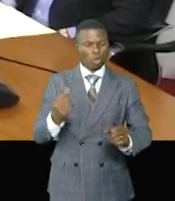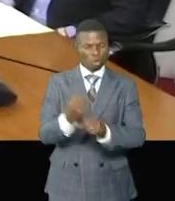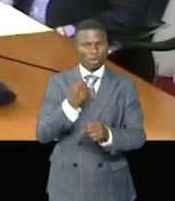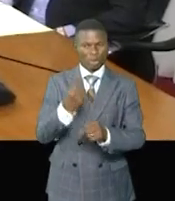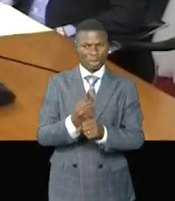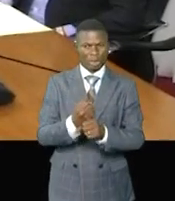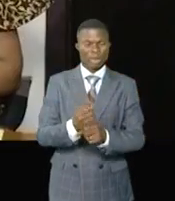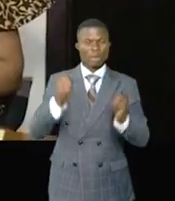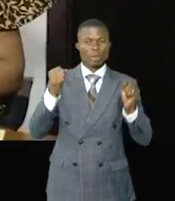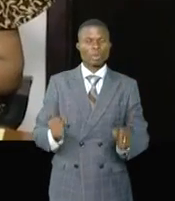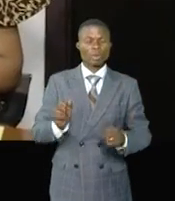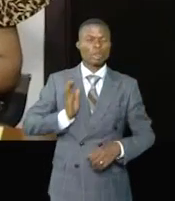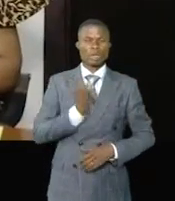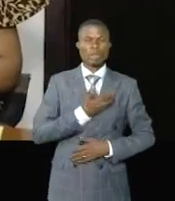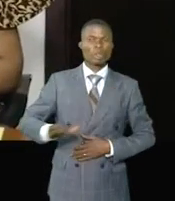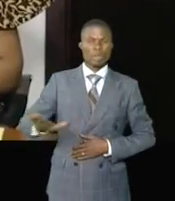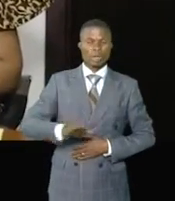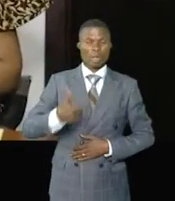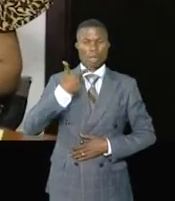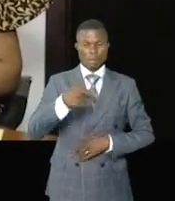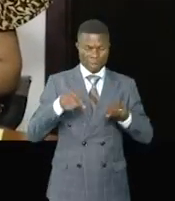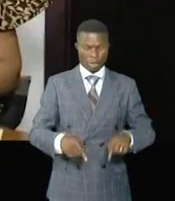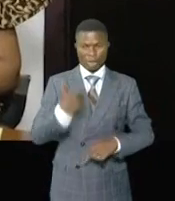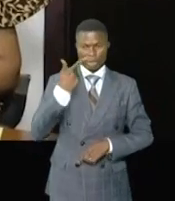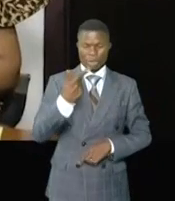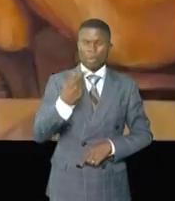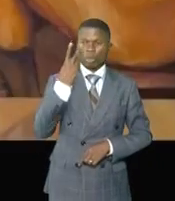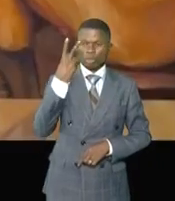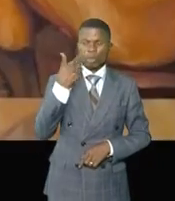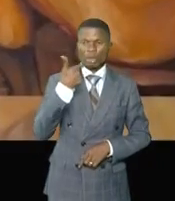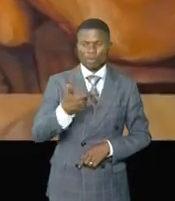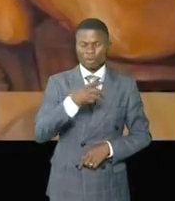la stabilité du pays. Ce mardi 2 février 2021, le